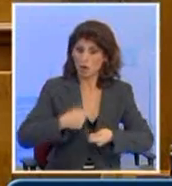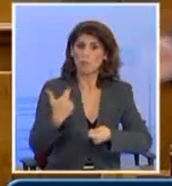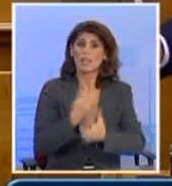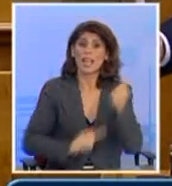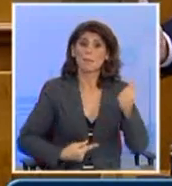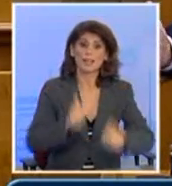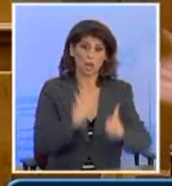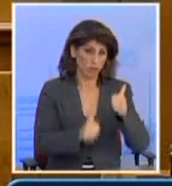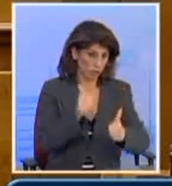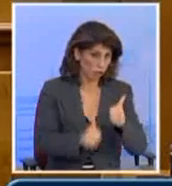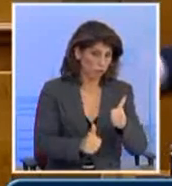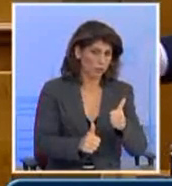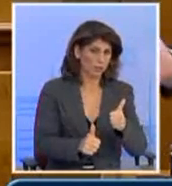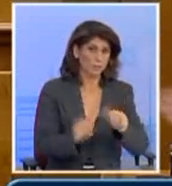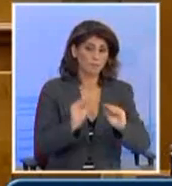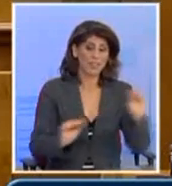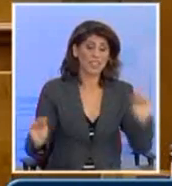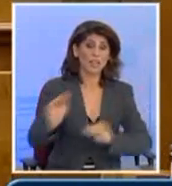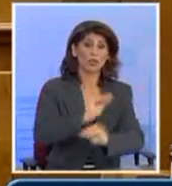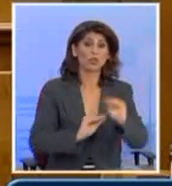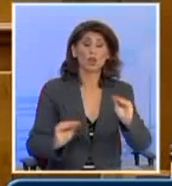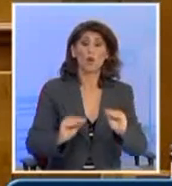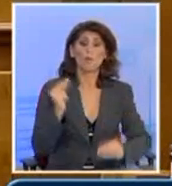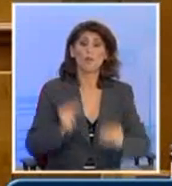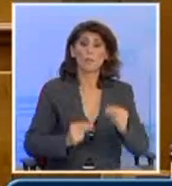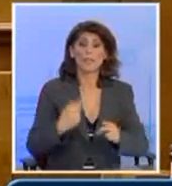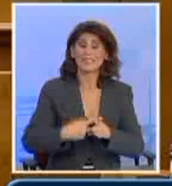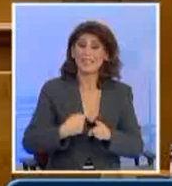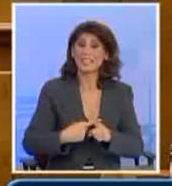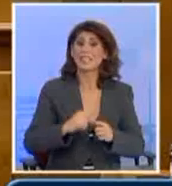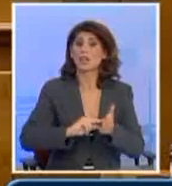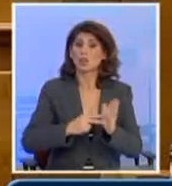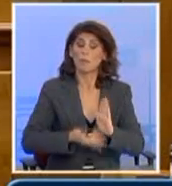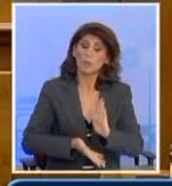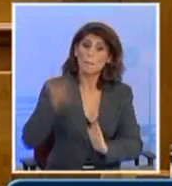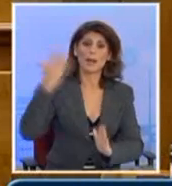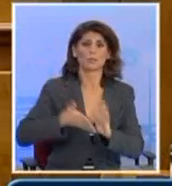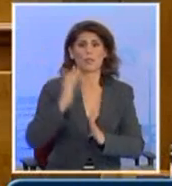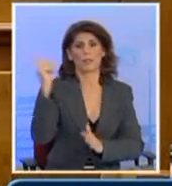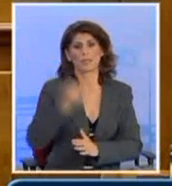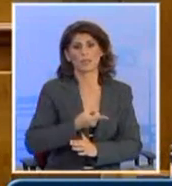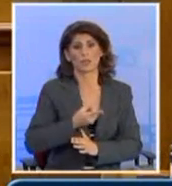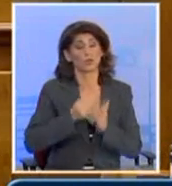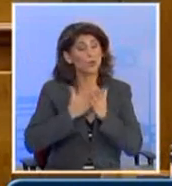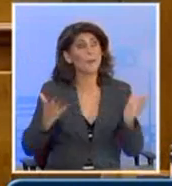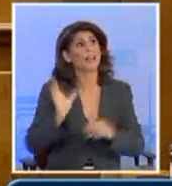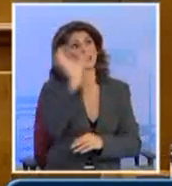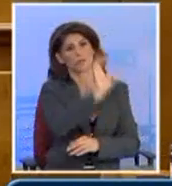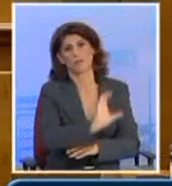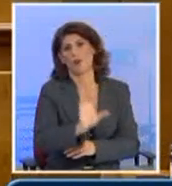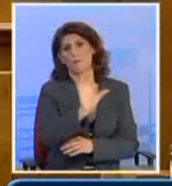έλλειμμα ανταγωνιστικότητας, διαρθρωτικό πρόβλημα για την ελληνική οικονομία, που ξεπερνούσε το 15%, το μεγαλύτερο στην